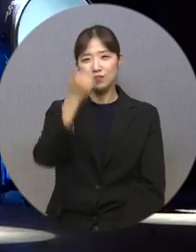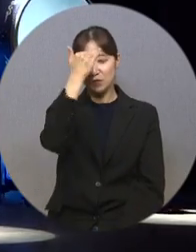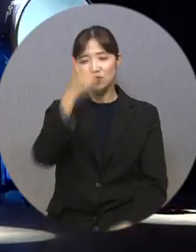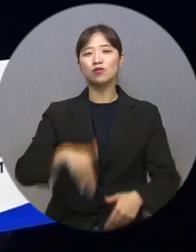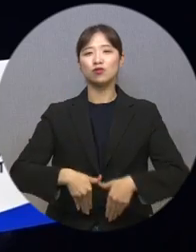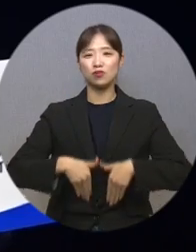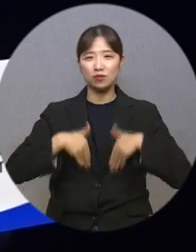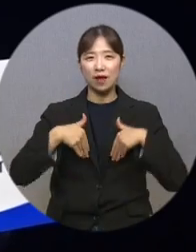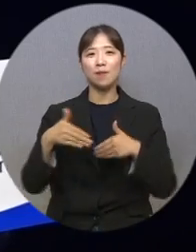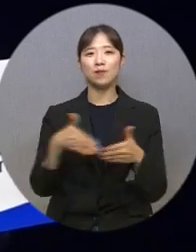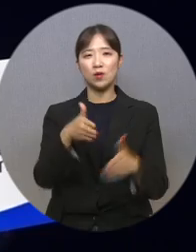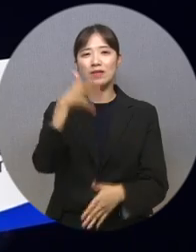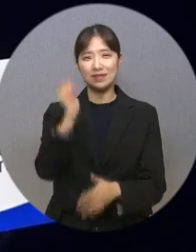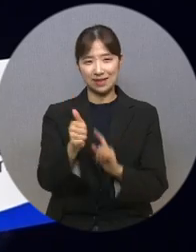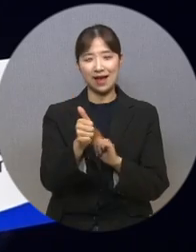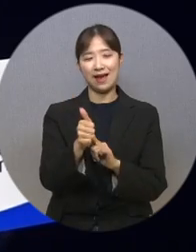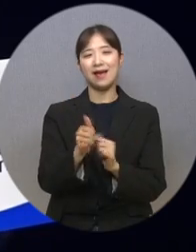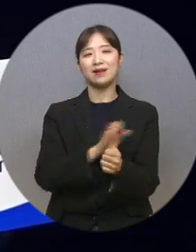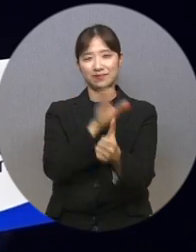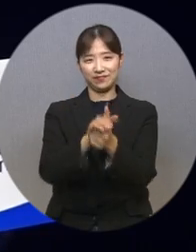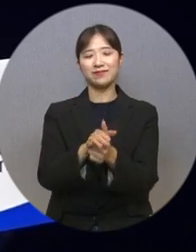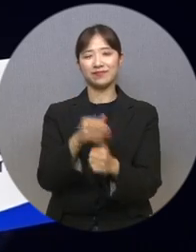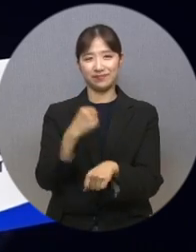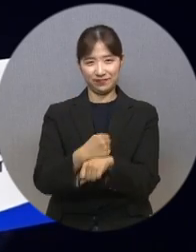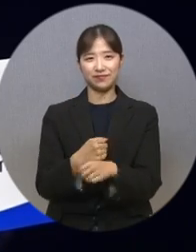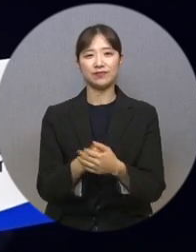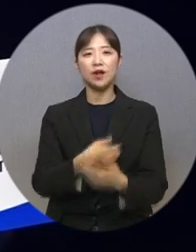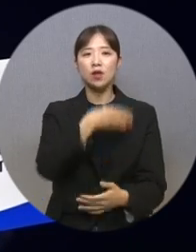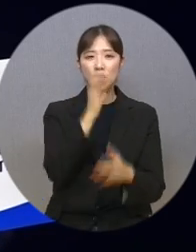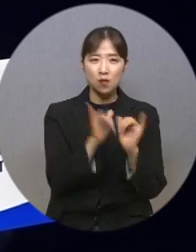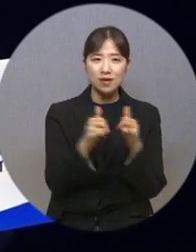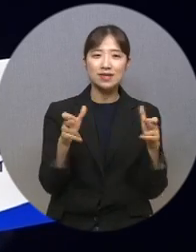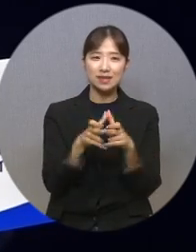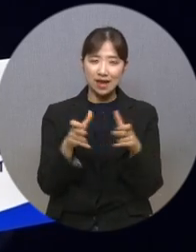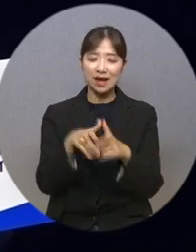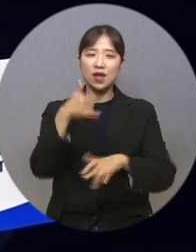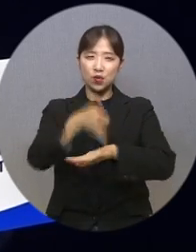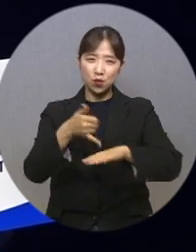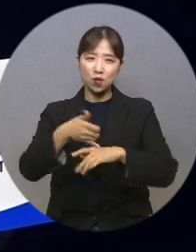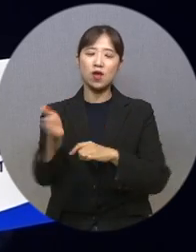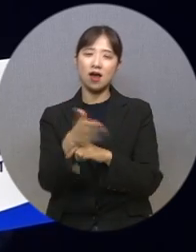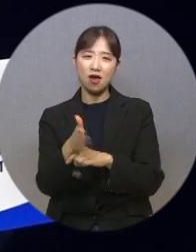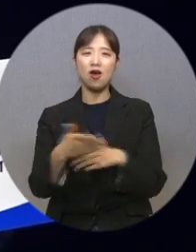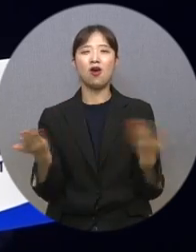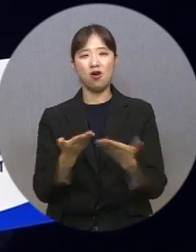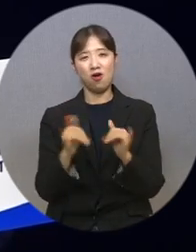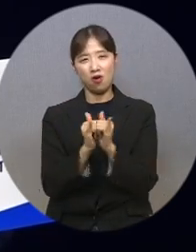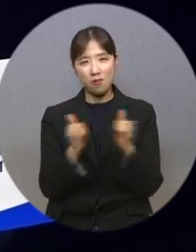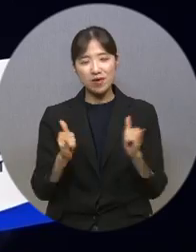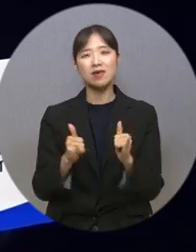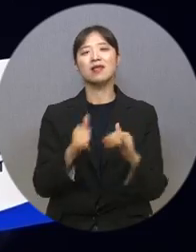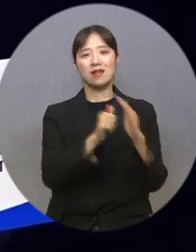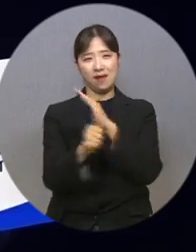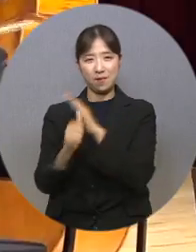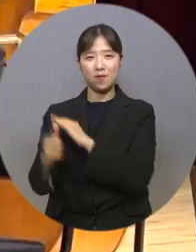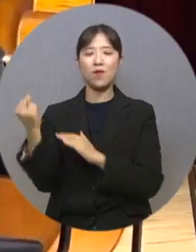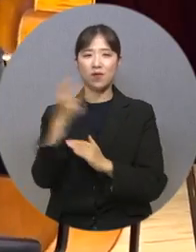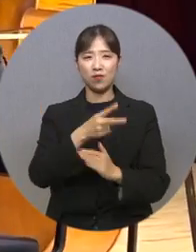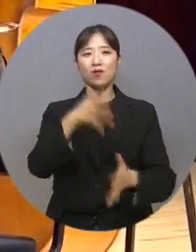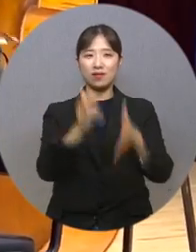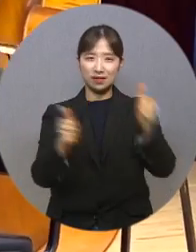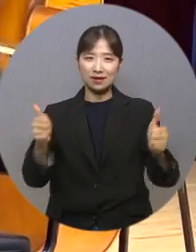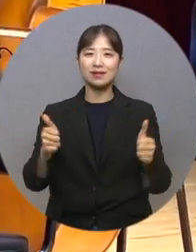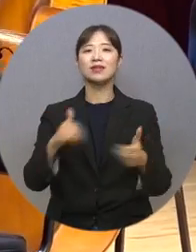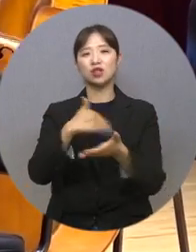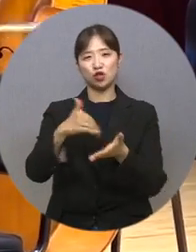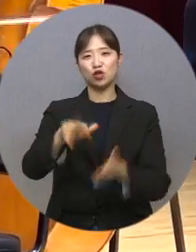가졌습니다. 도내 노인, 장애인, 농어업인, 다문화 가정 등 각계각층 대표와 기관단체장 등 700여